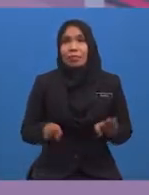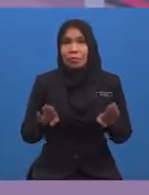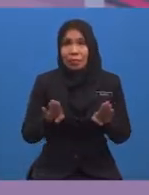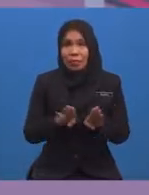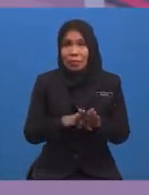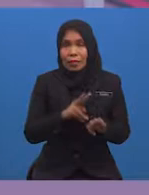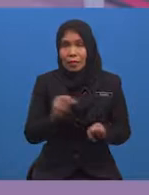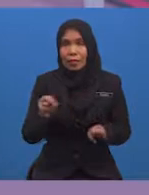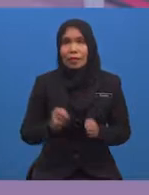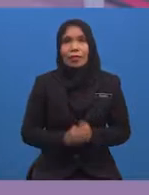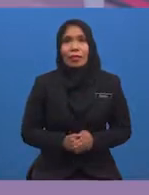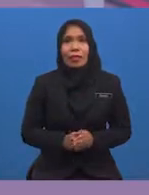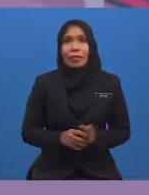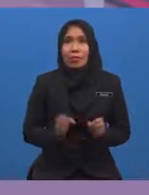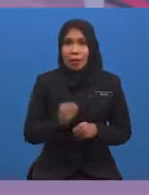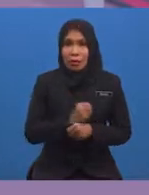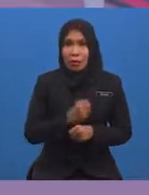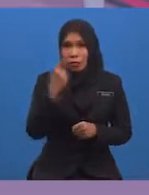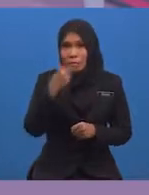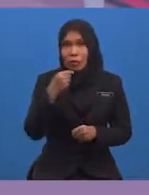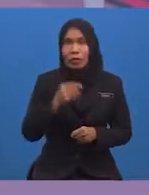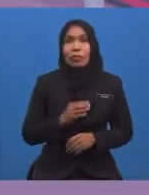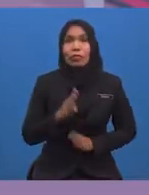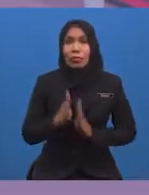kegiatan manusia dijalankan?